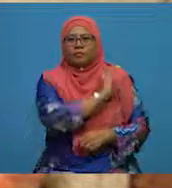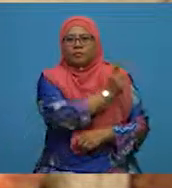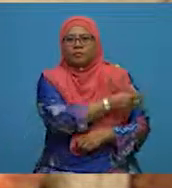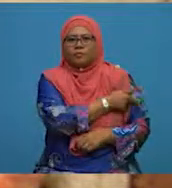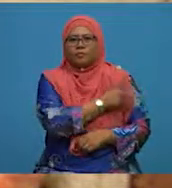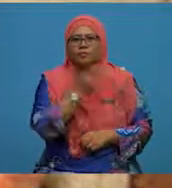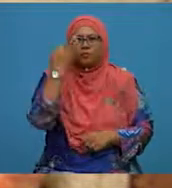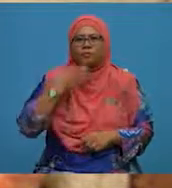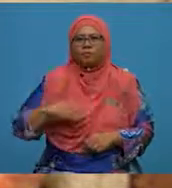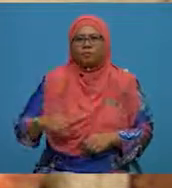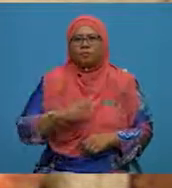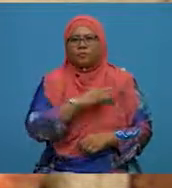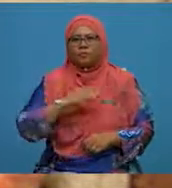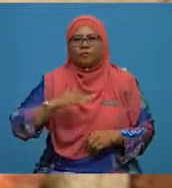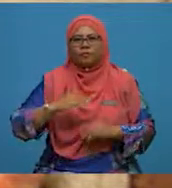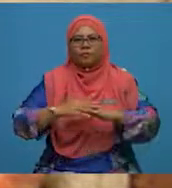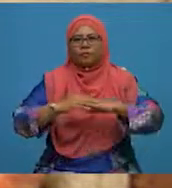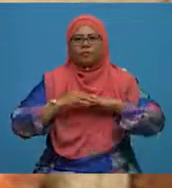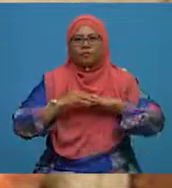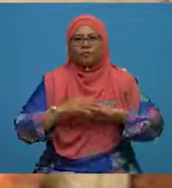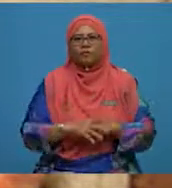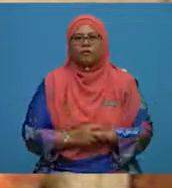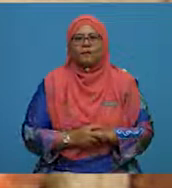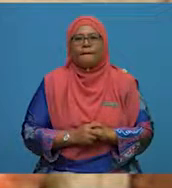kemudiannya penjajahan British.